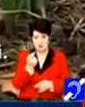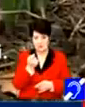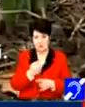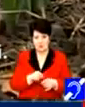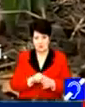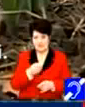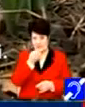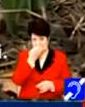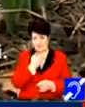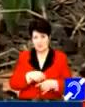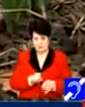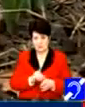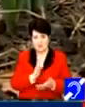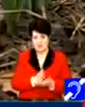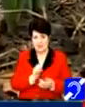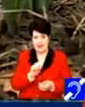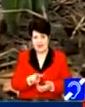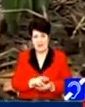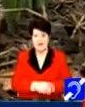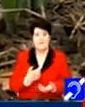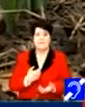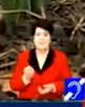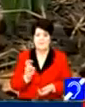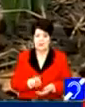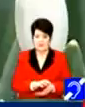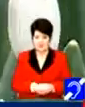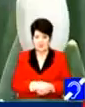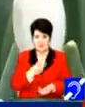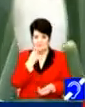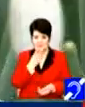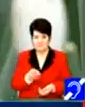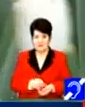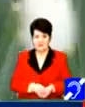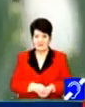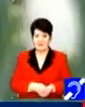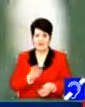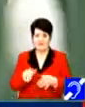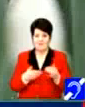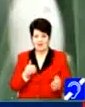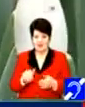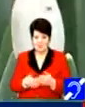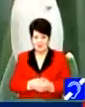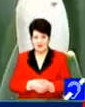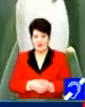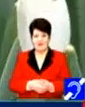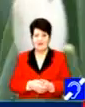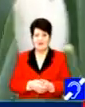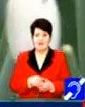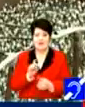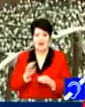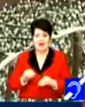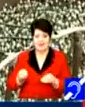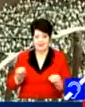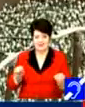этих подснежничков. Мы пришли, я посмотрел на них хорошо, выкопал, подсортировал,